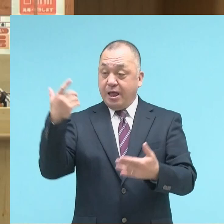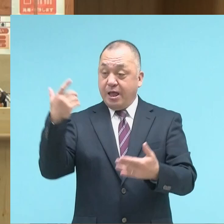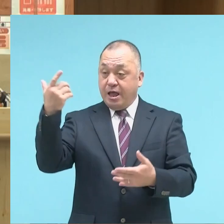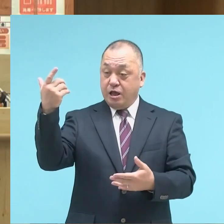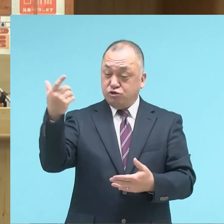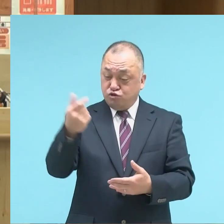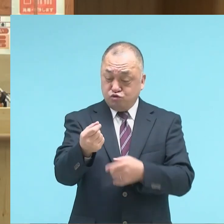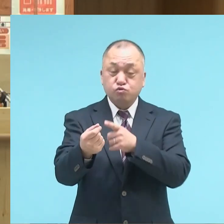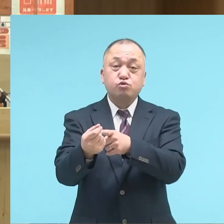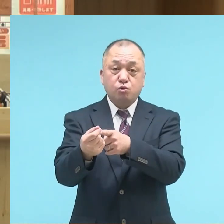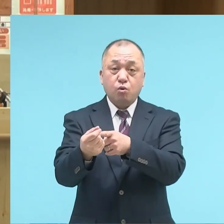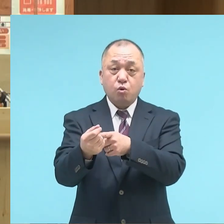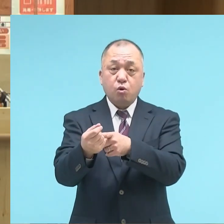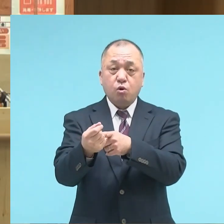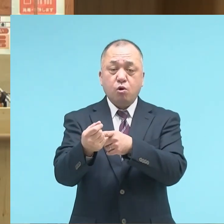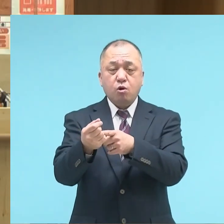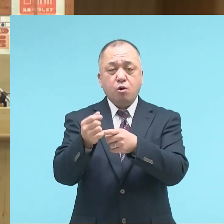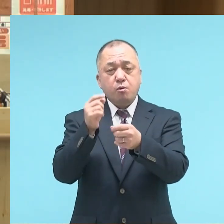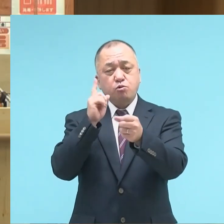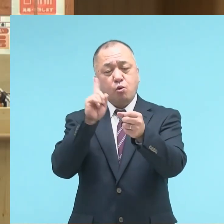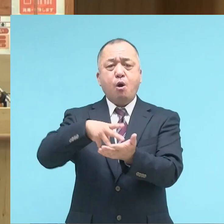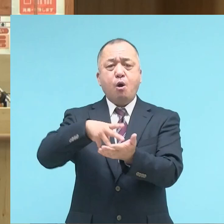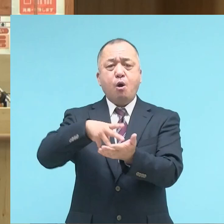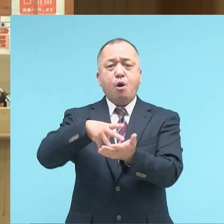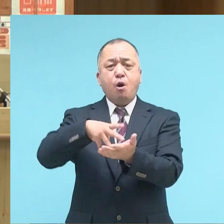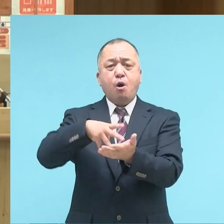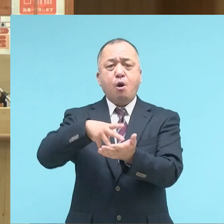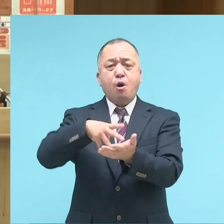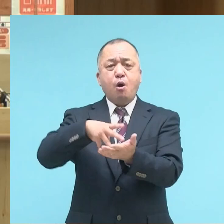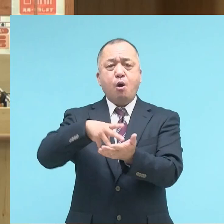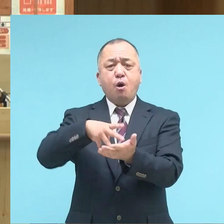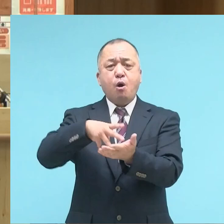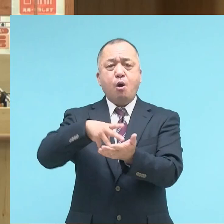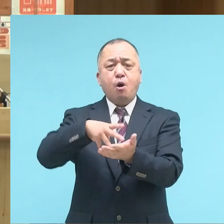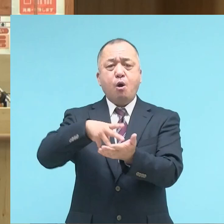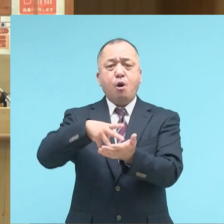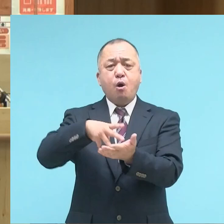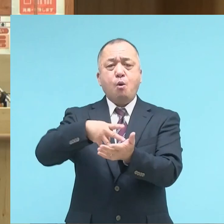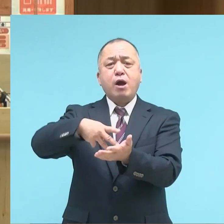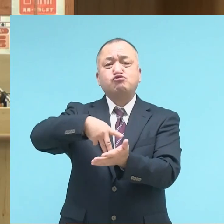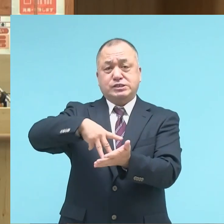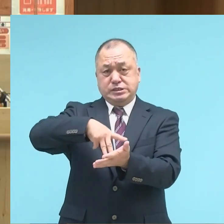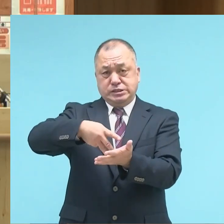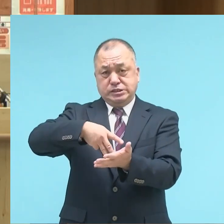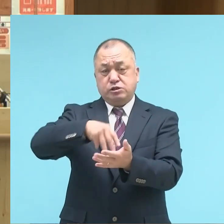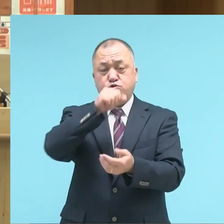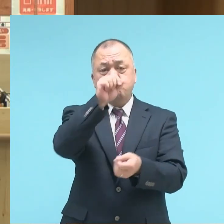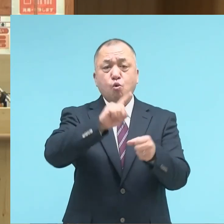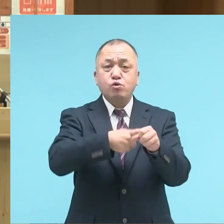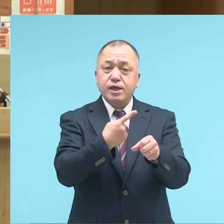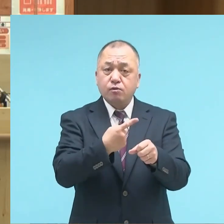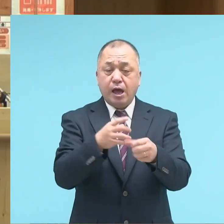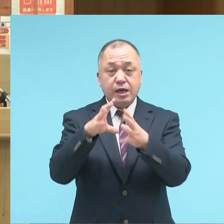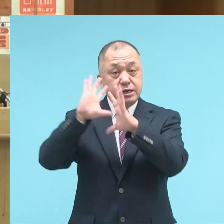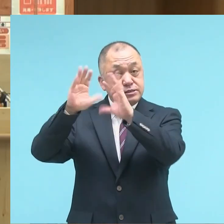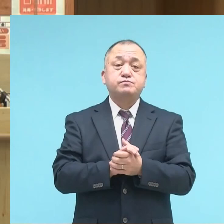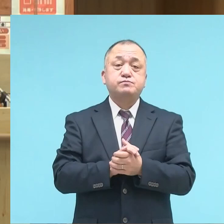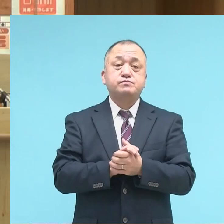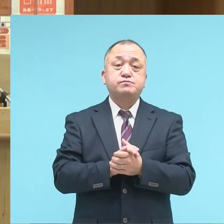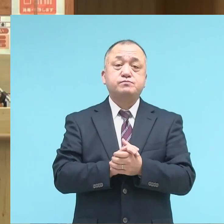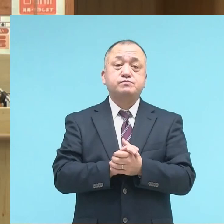というところを、どういう目標に置いていくのかというのは、これはなかなかそのワクチンの有効性だとかが今世界でいろい